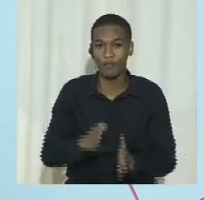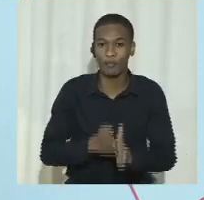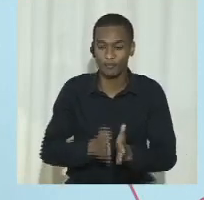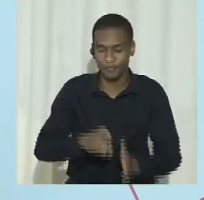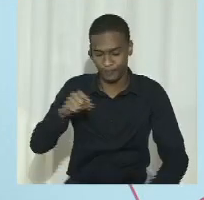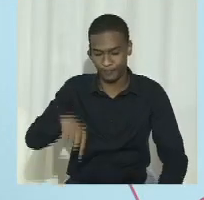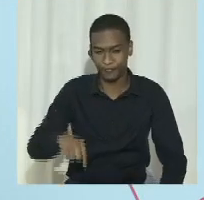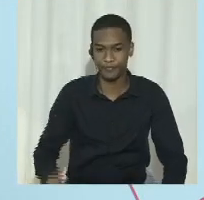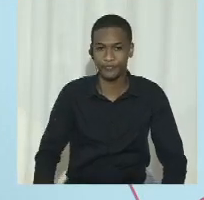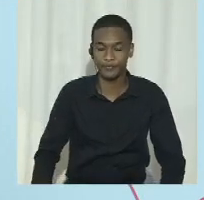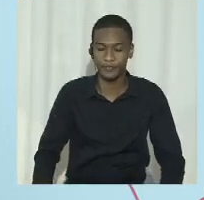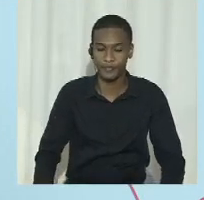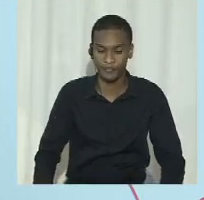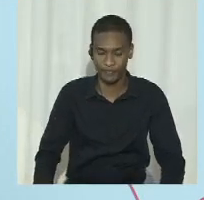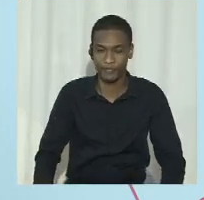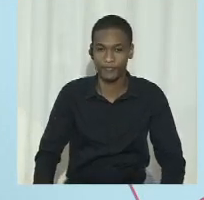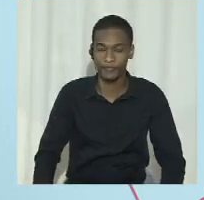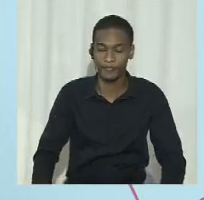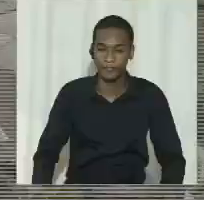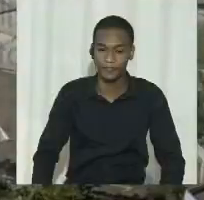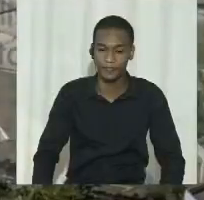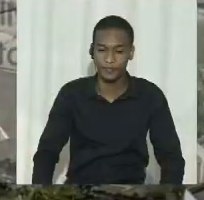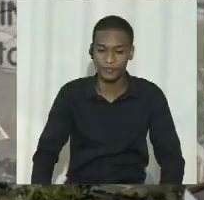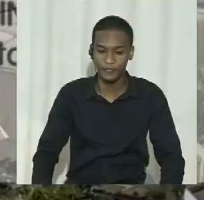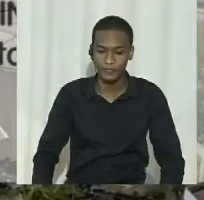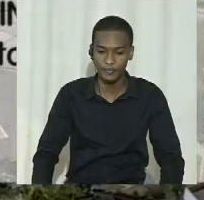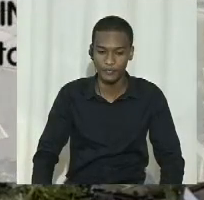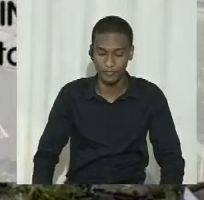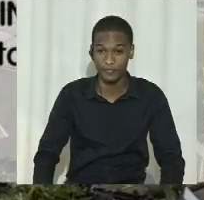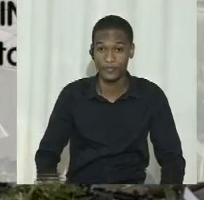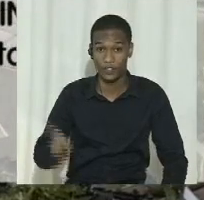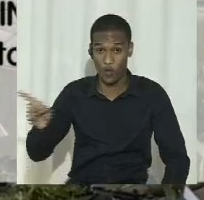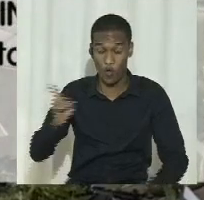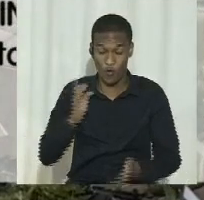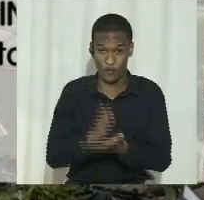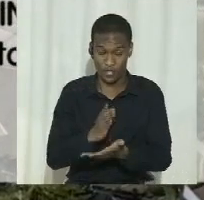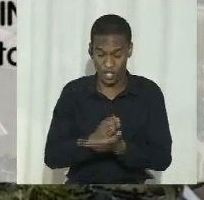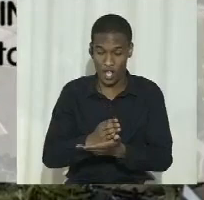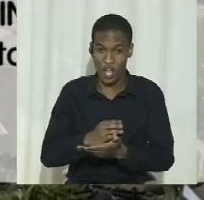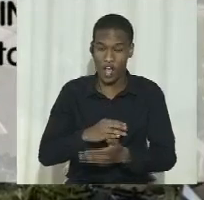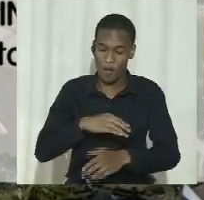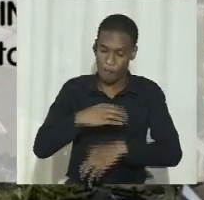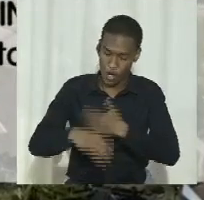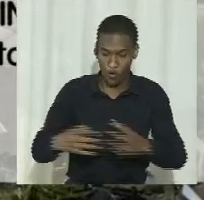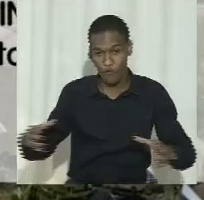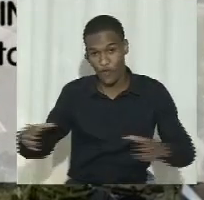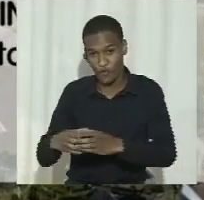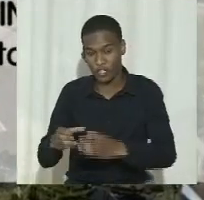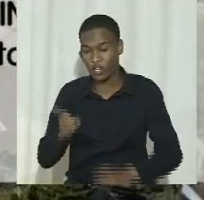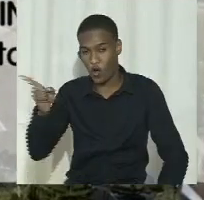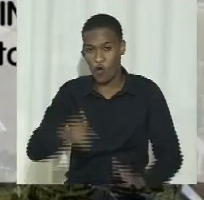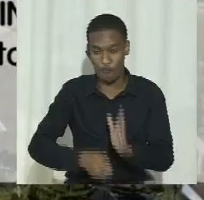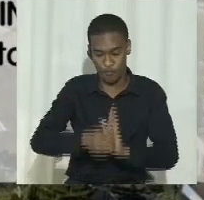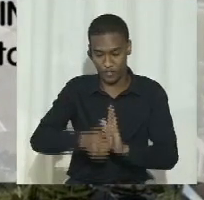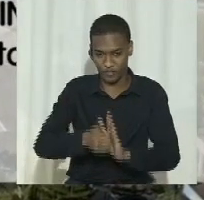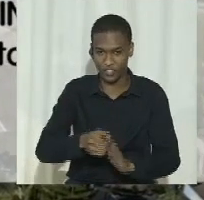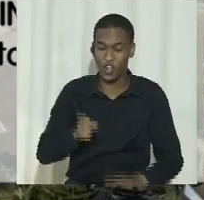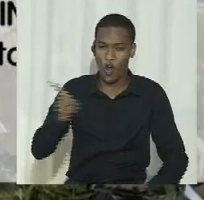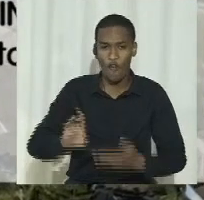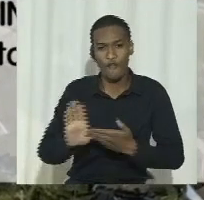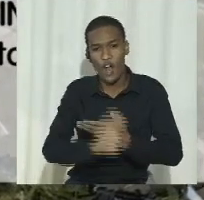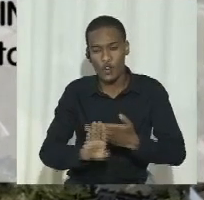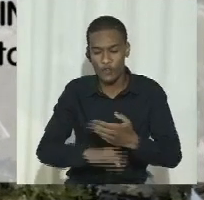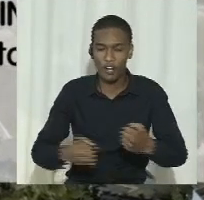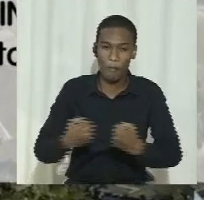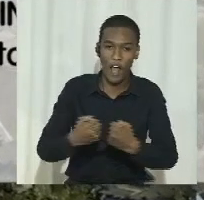hitondra amintsika ny nisongadina tamin'izany. Nampahafantarina tao anatiny ity filan-kevitry ny minisitra ity ary reto fepetra hiadiana